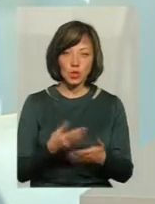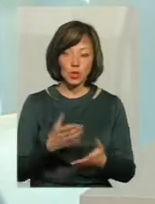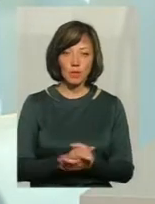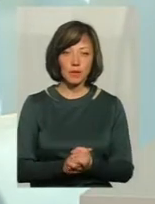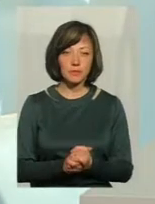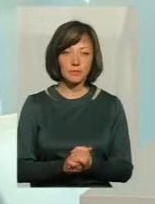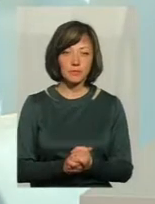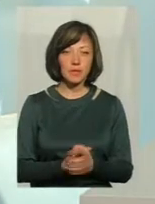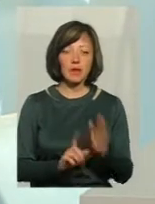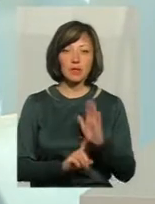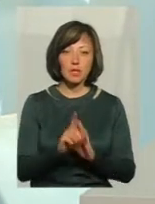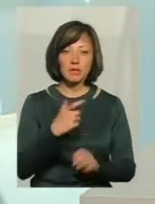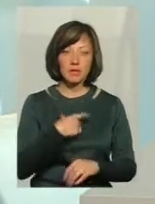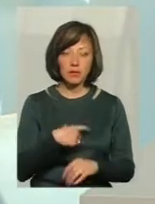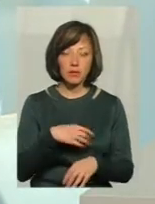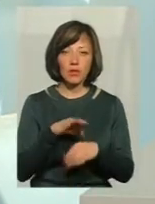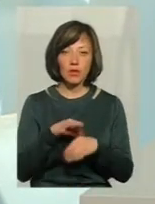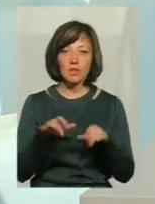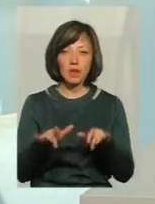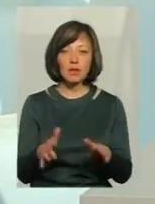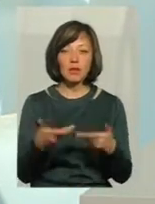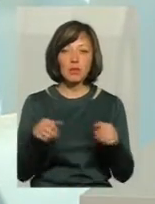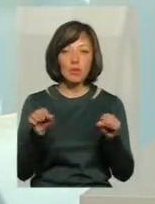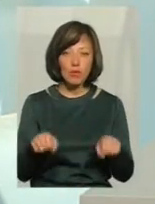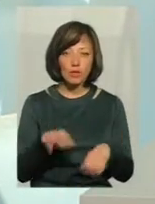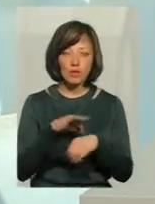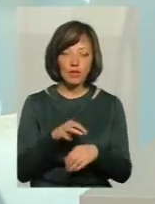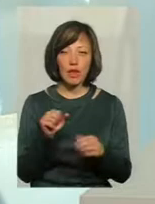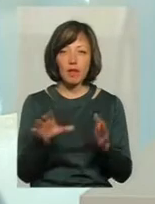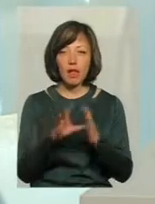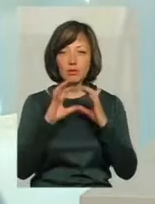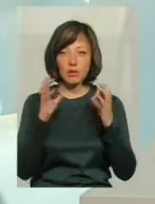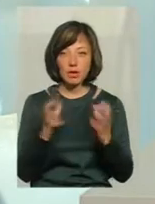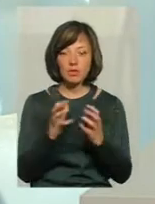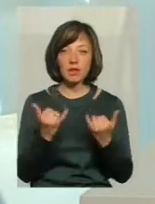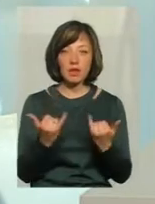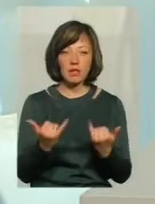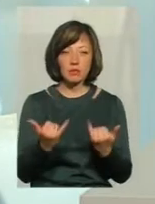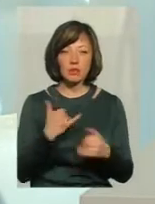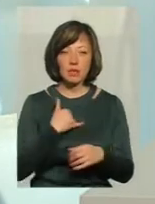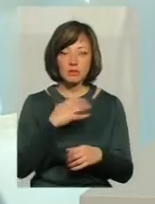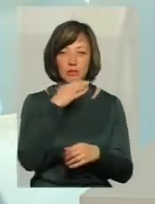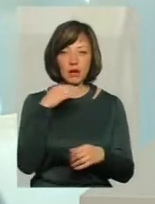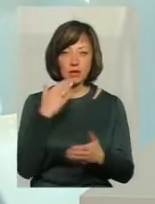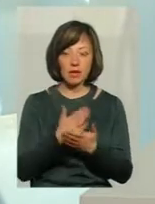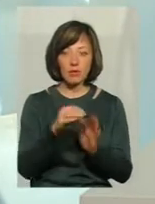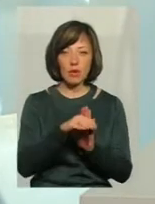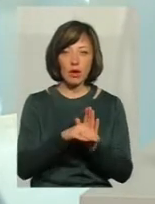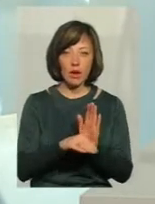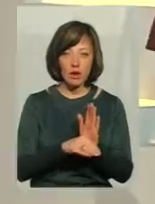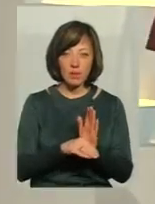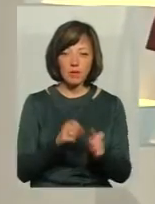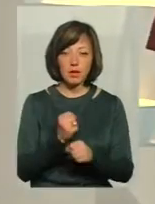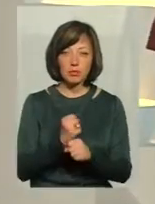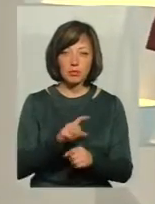Тому починаємо з себе, проводимо ті заходи, які ми можемо проводити з енергозбереження. Наразі у нас достатньо є багато програм, які